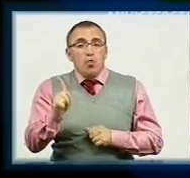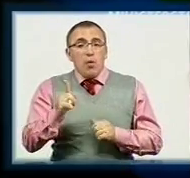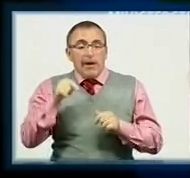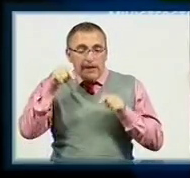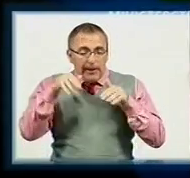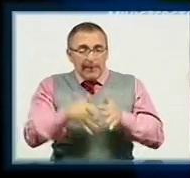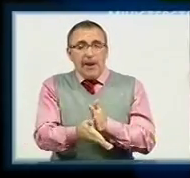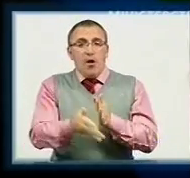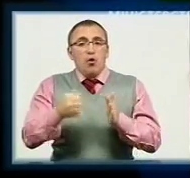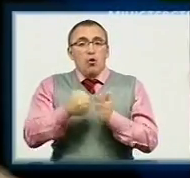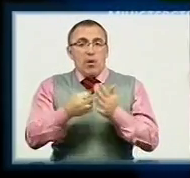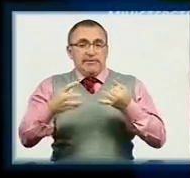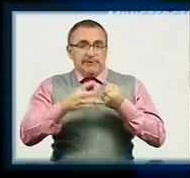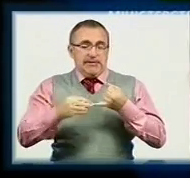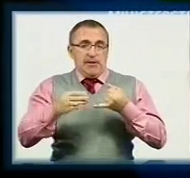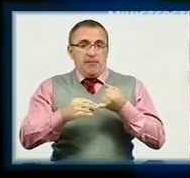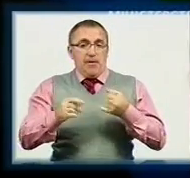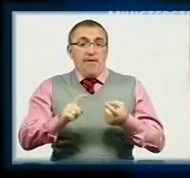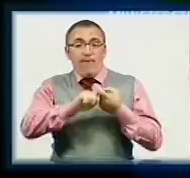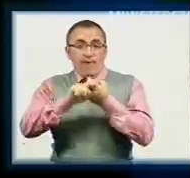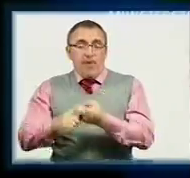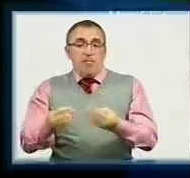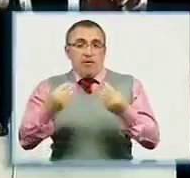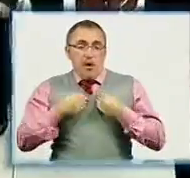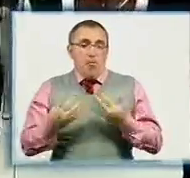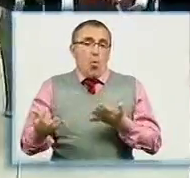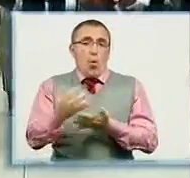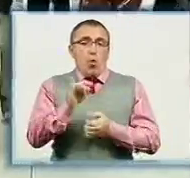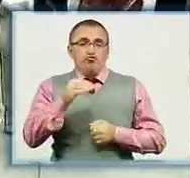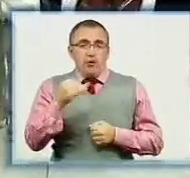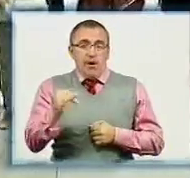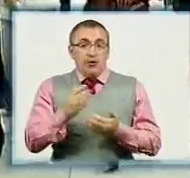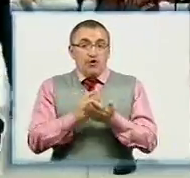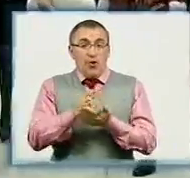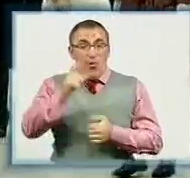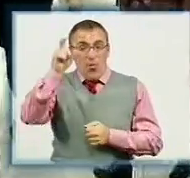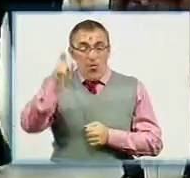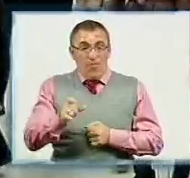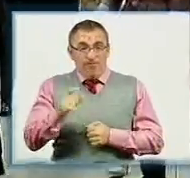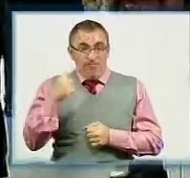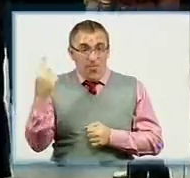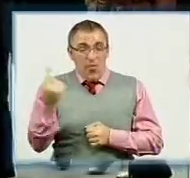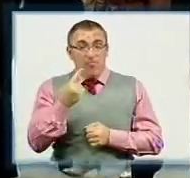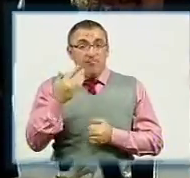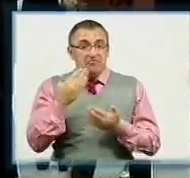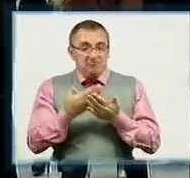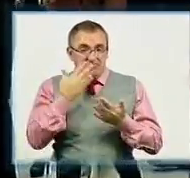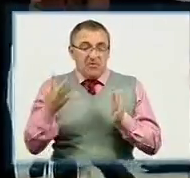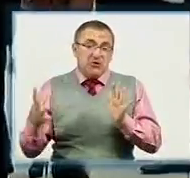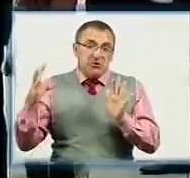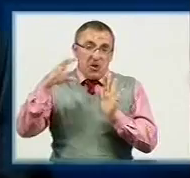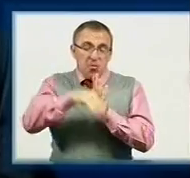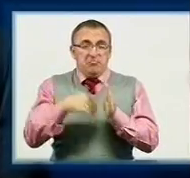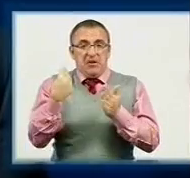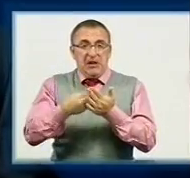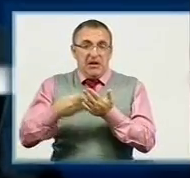землю, що працює на землі, що відповідно дає нам фінальний врожай. Очільник області вважає, Агроекспо – це гарна можливість для залучення нових